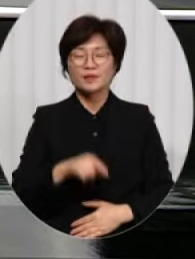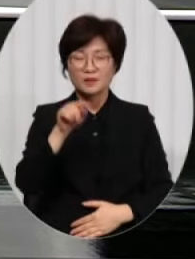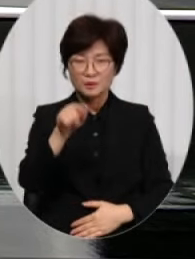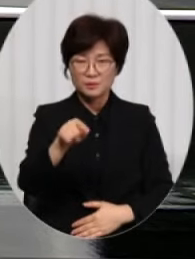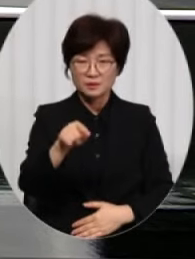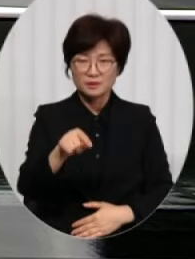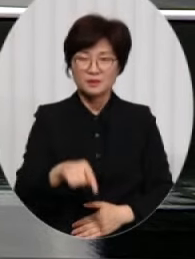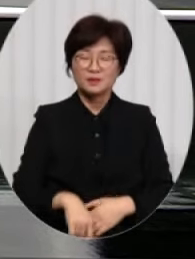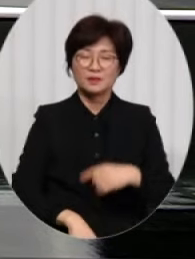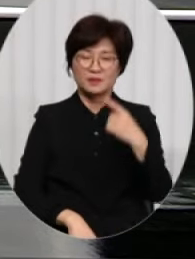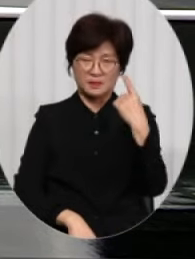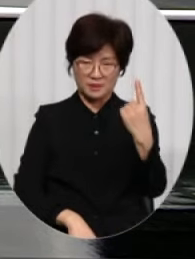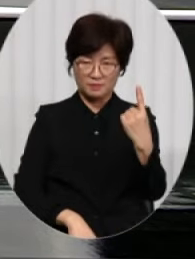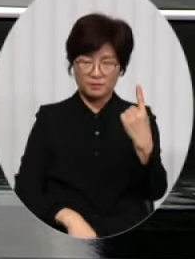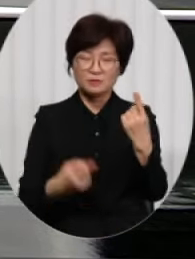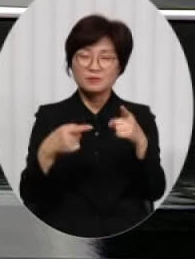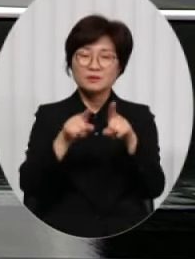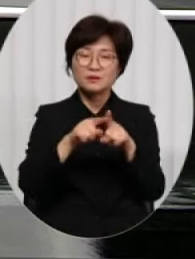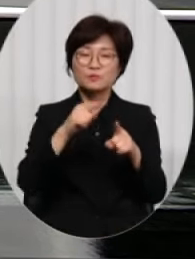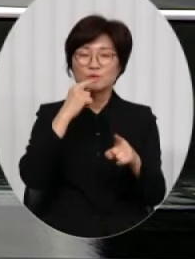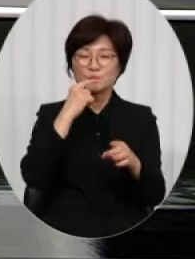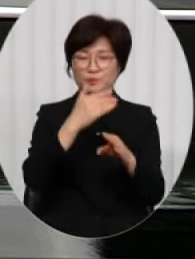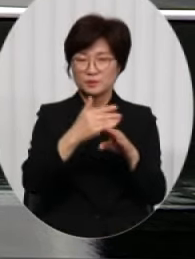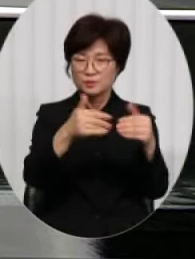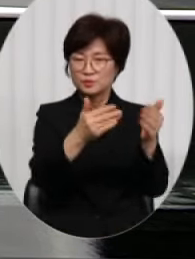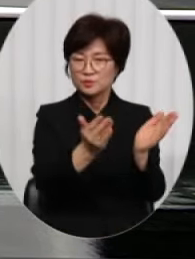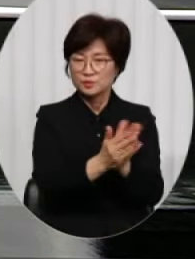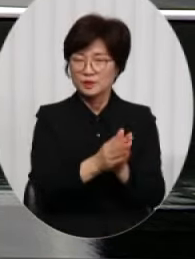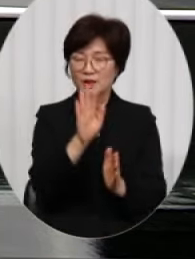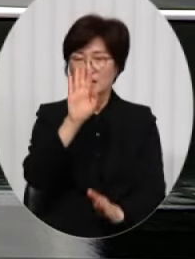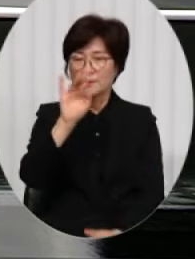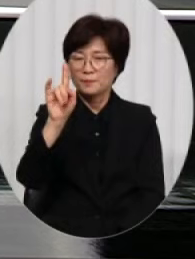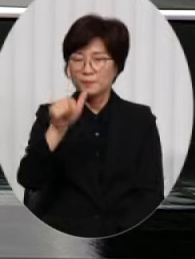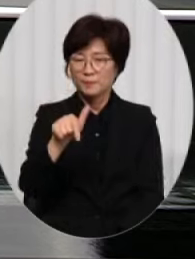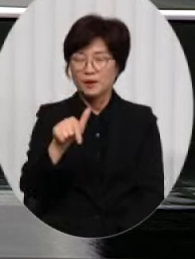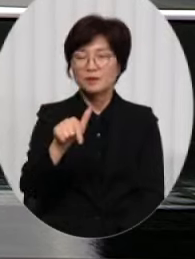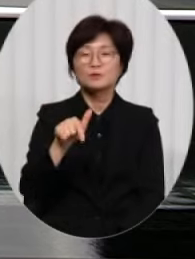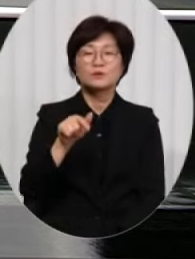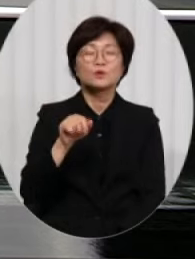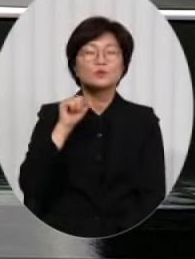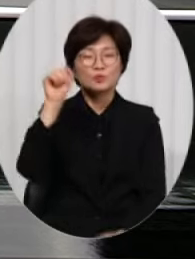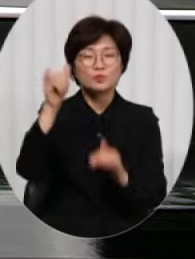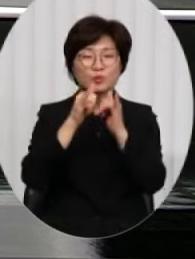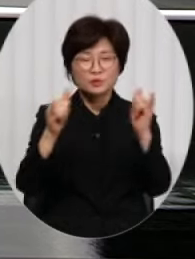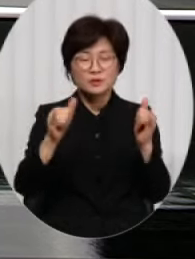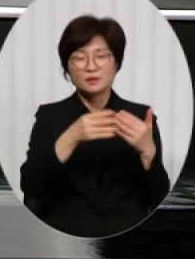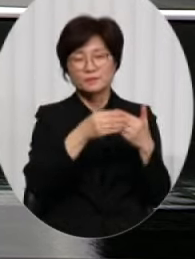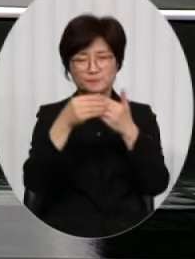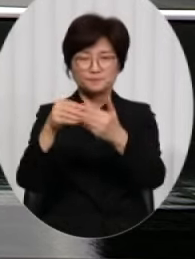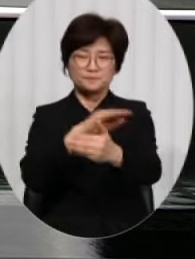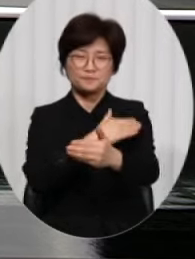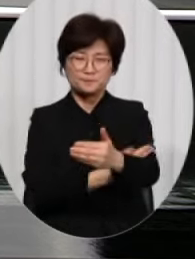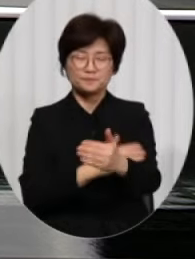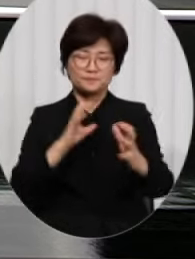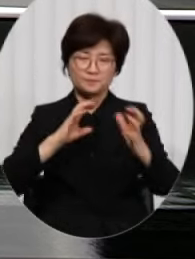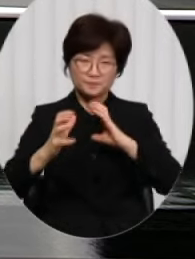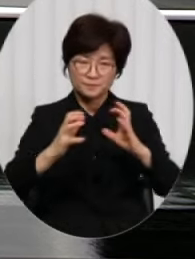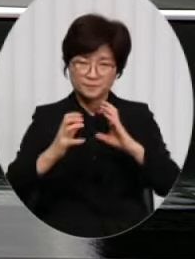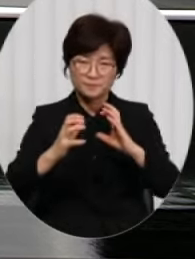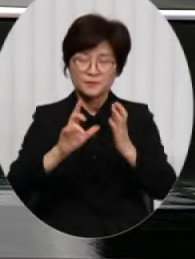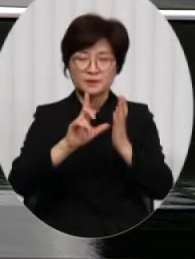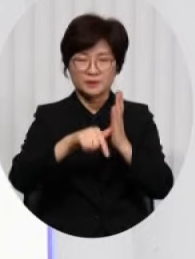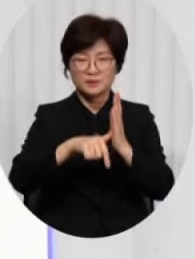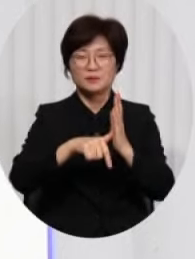이번에는 기호 1번 더불어민주당 박홍근 후보의 주도권 토론이 이어지겠습니다. 주어지는 시간 동일하게